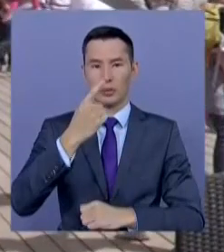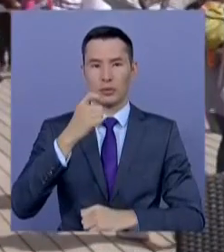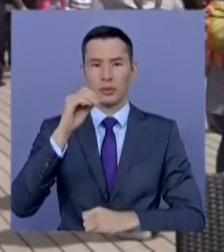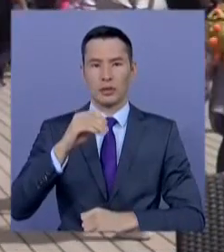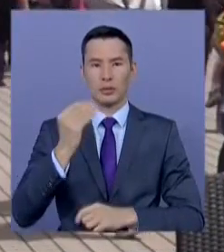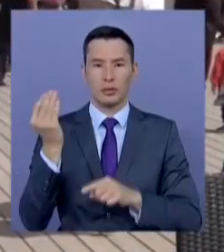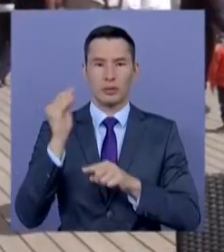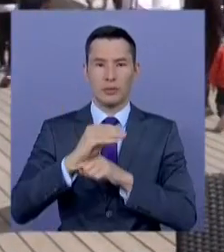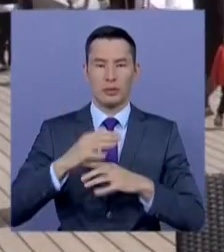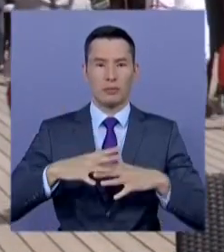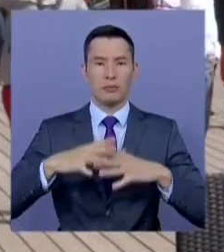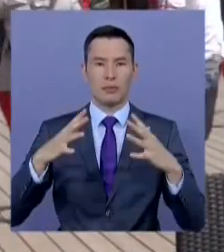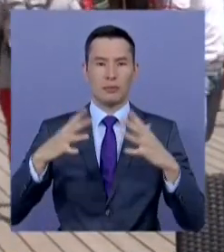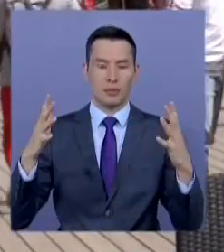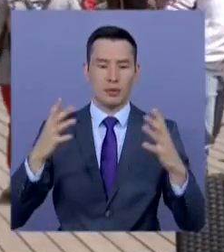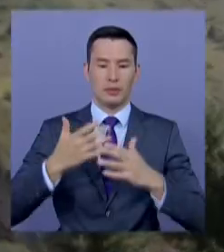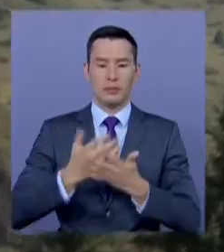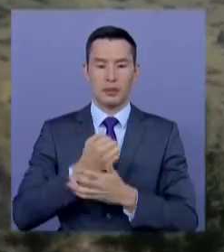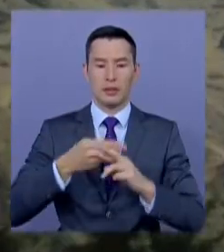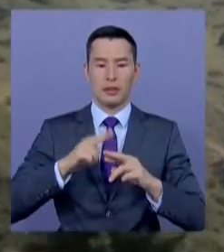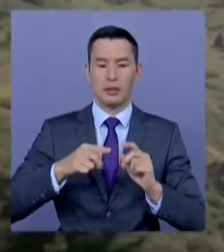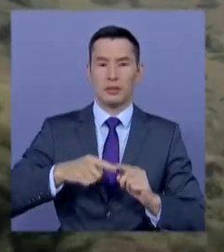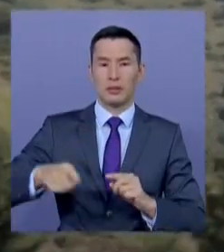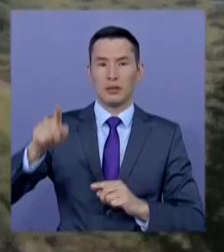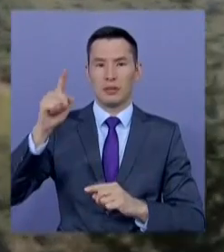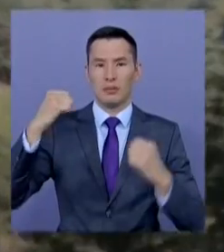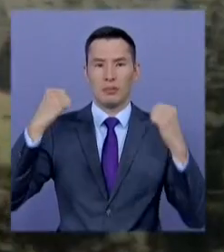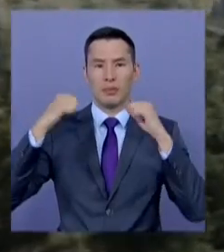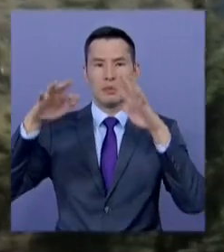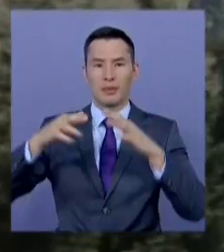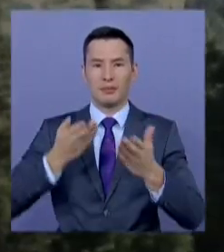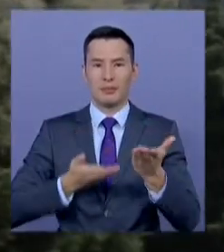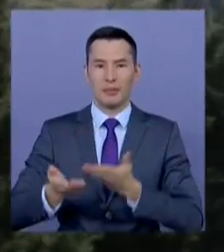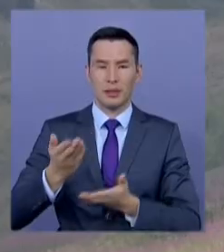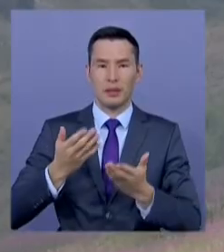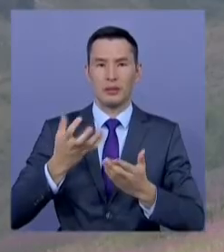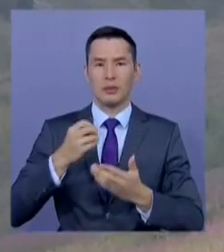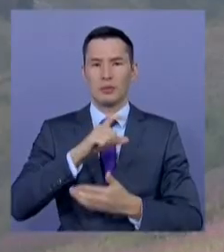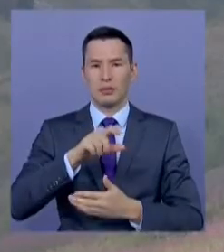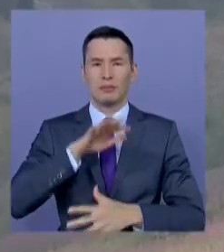шатқалында теңіз деңгейінен 2260 метр биіктікте орналасқан спорт кешені әрқашан